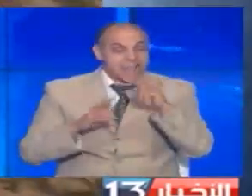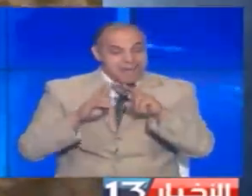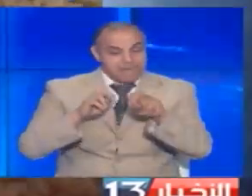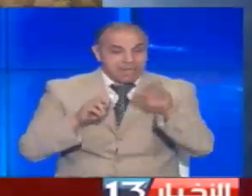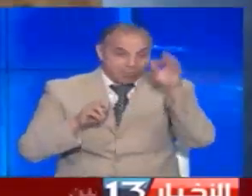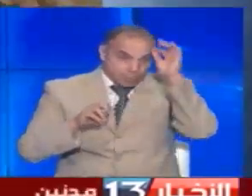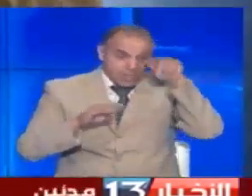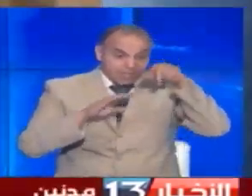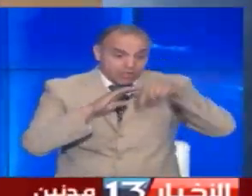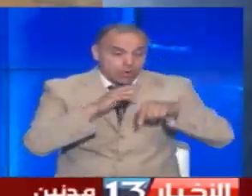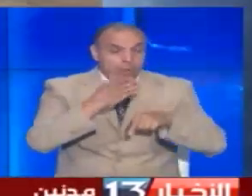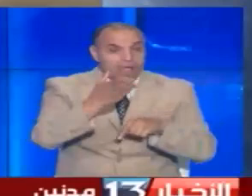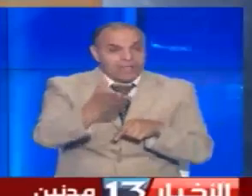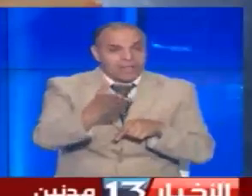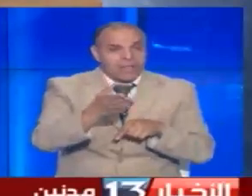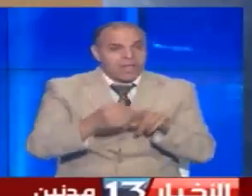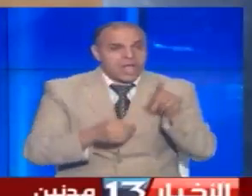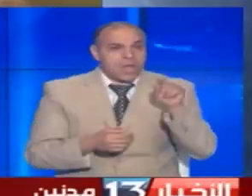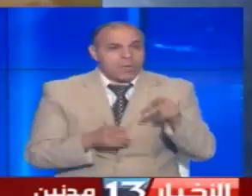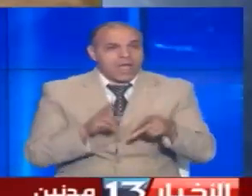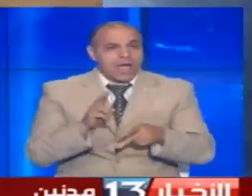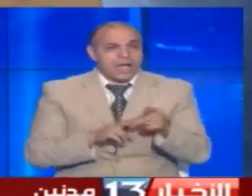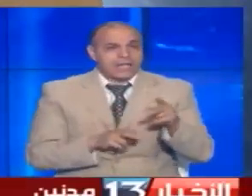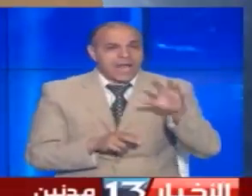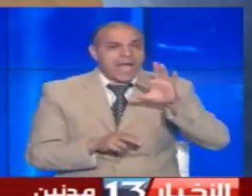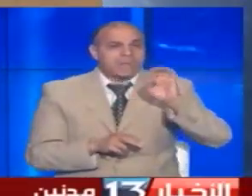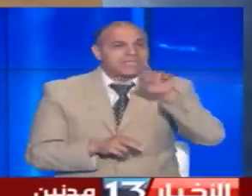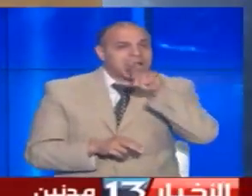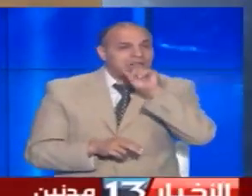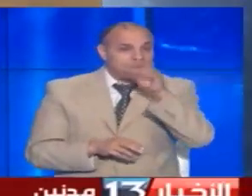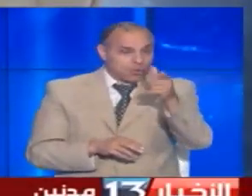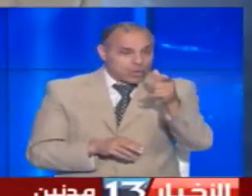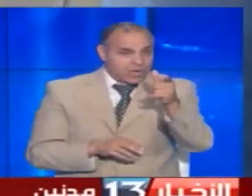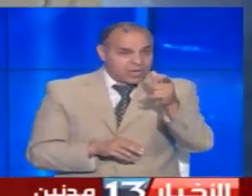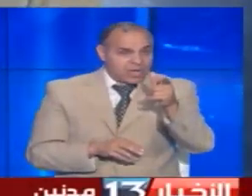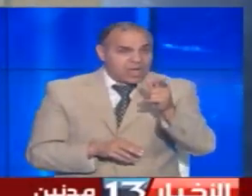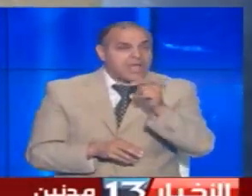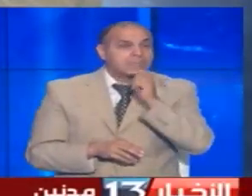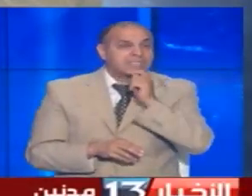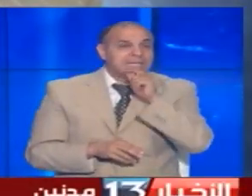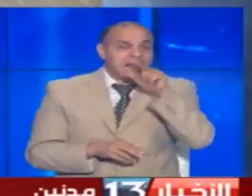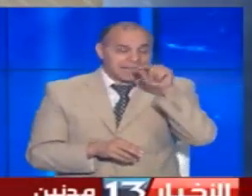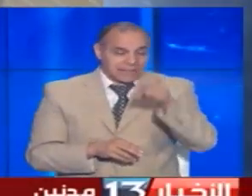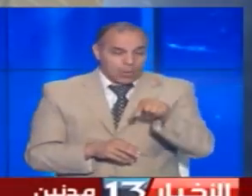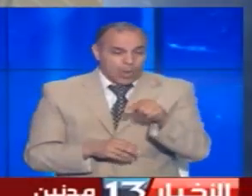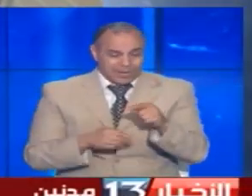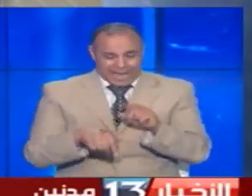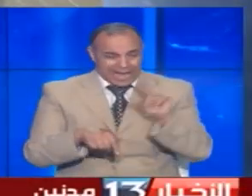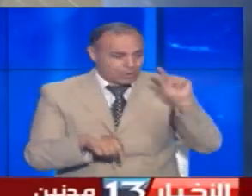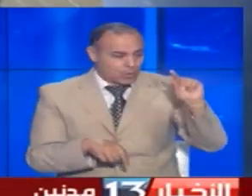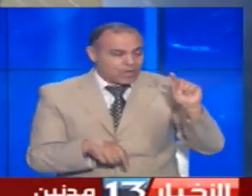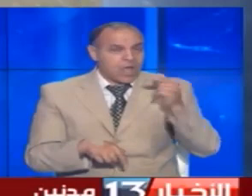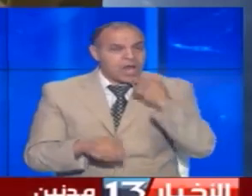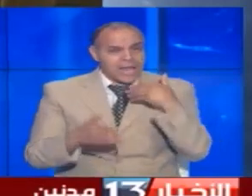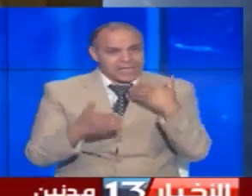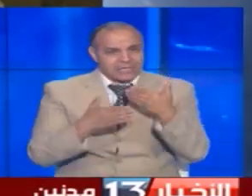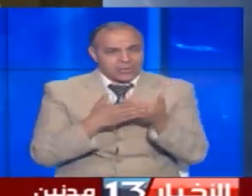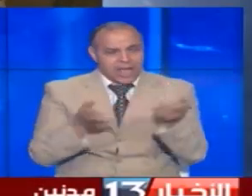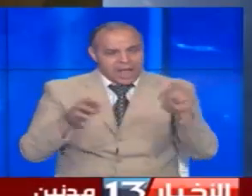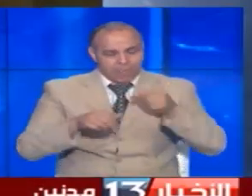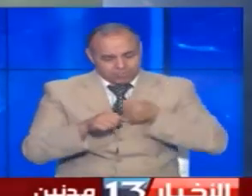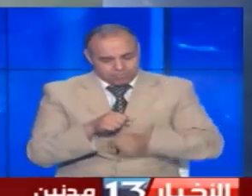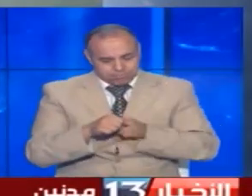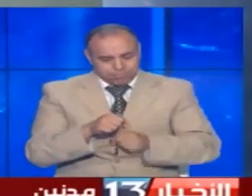يعد اليوم اكثر من خمسين طائرا عاده لا يزال الى حد الان قليل ان للوصول الى اعاده